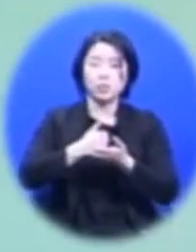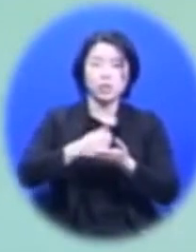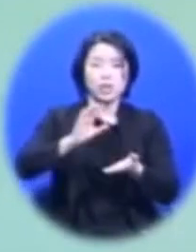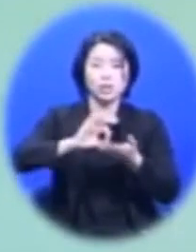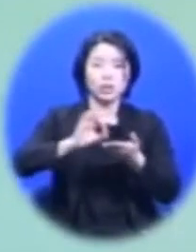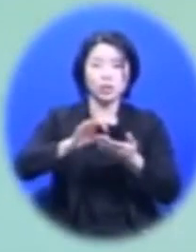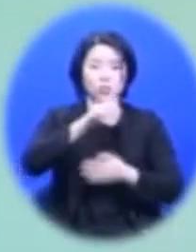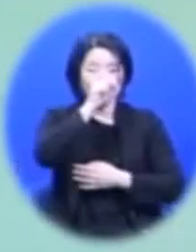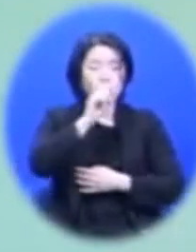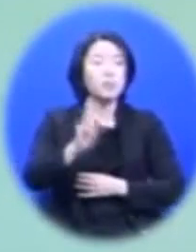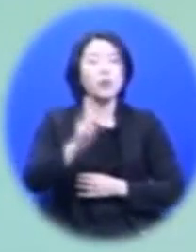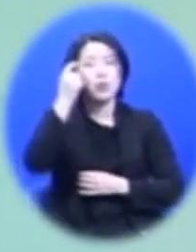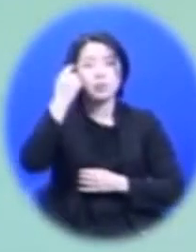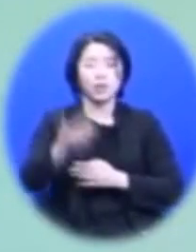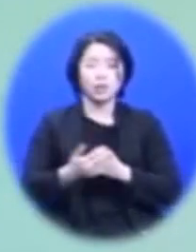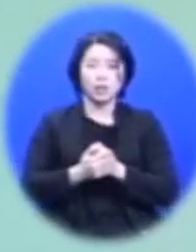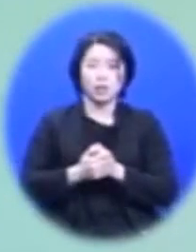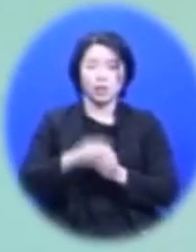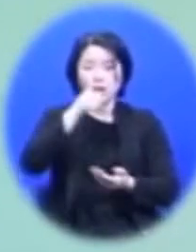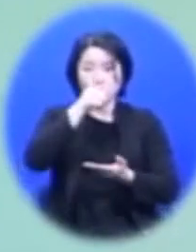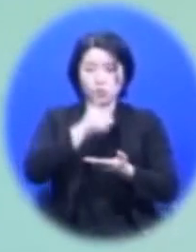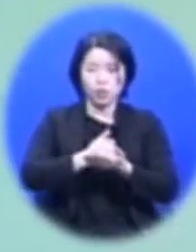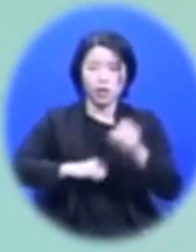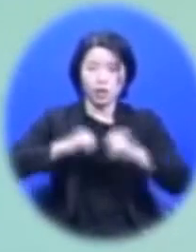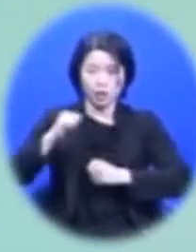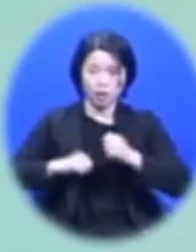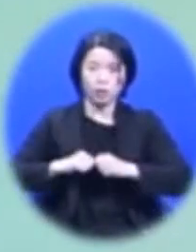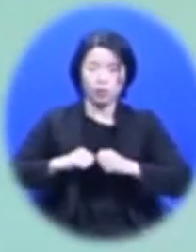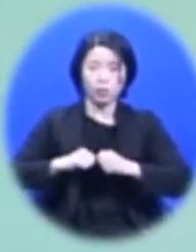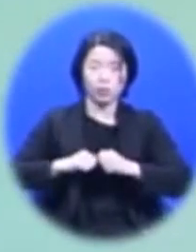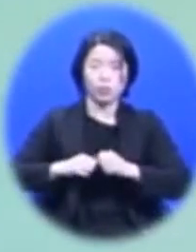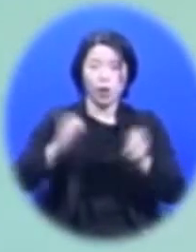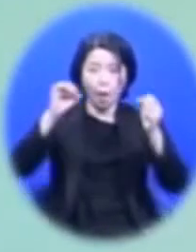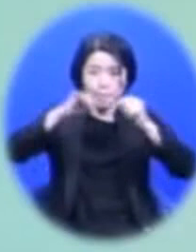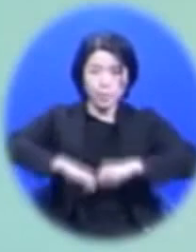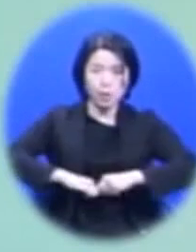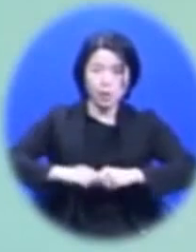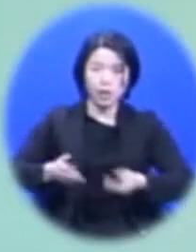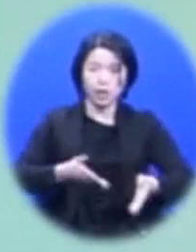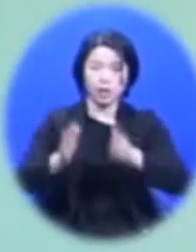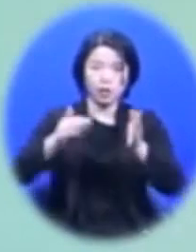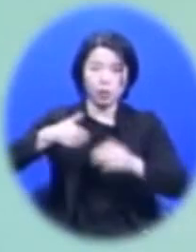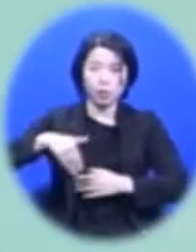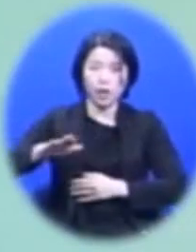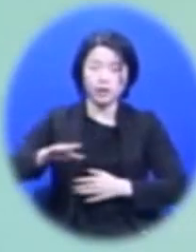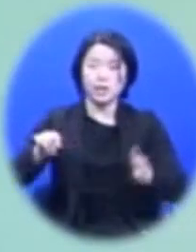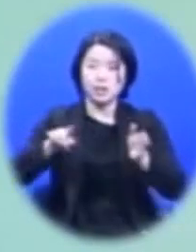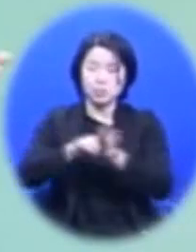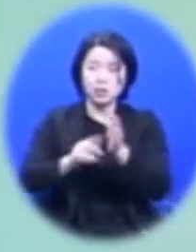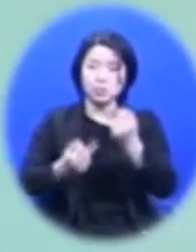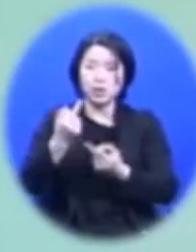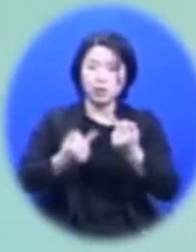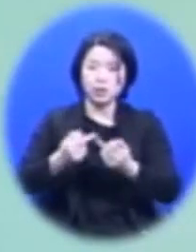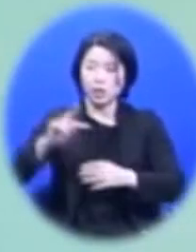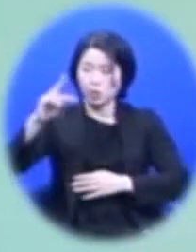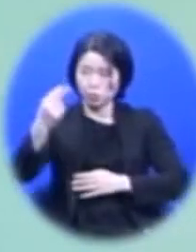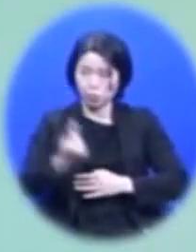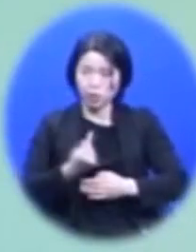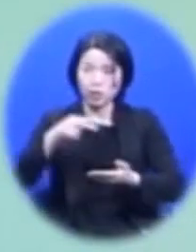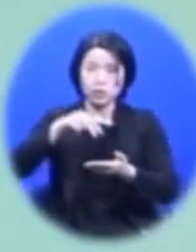좋아하실까요? 죄 짓고 멸망의 길로 가는 믿음의 형제들이